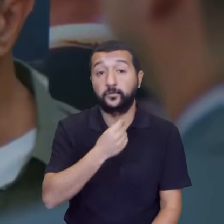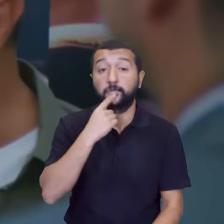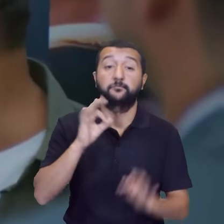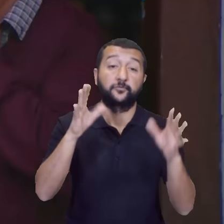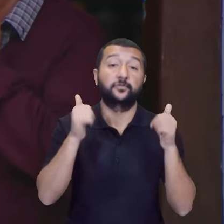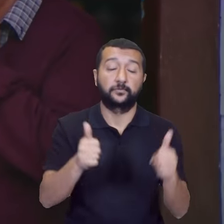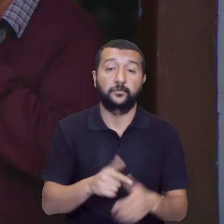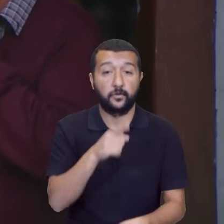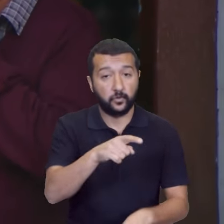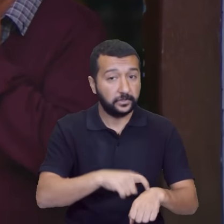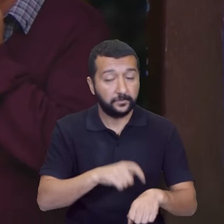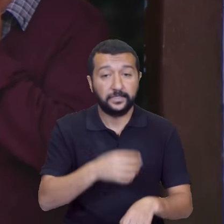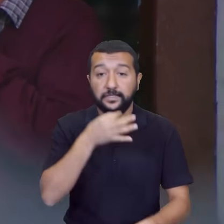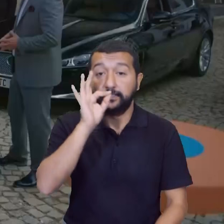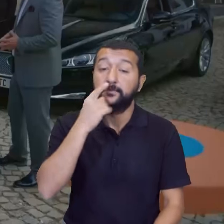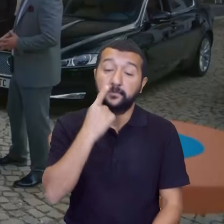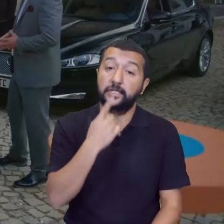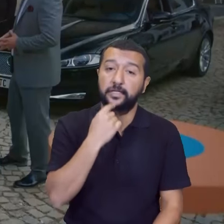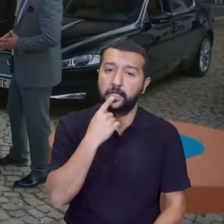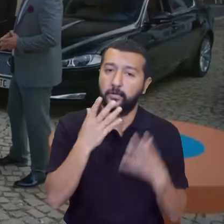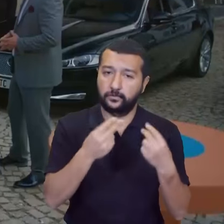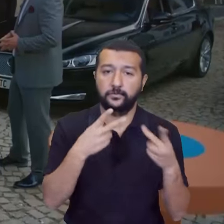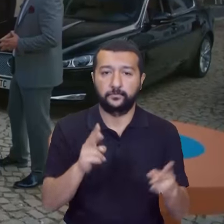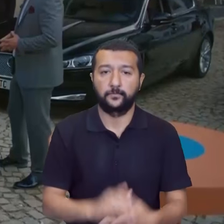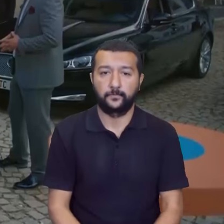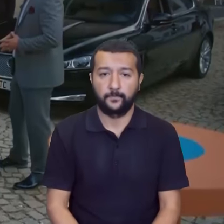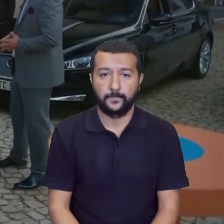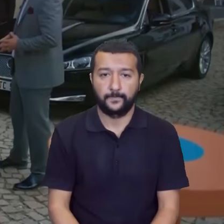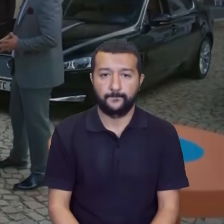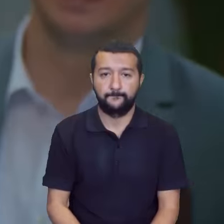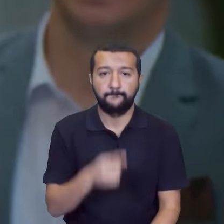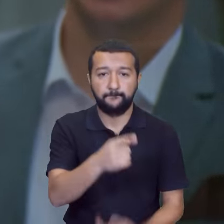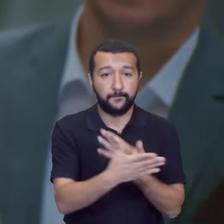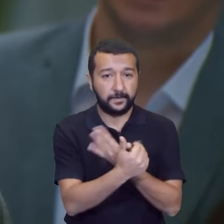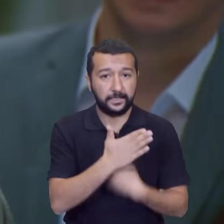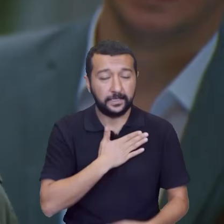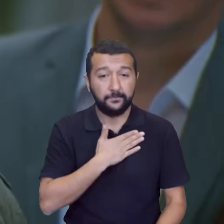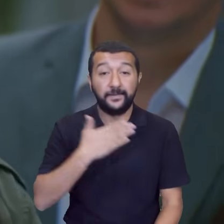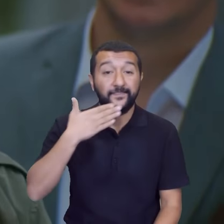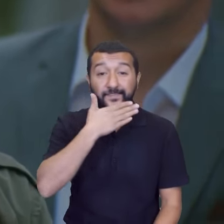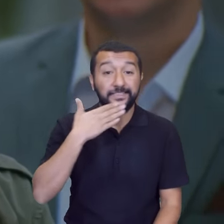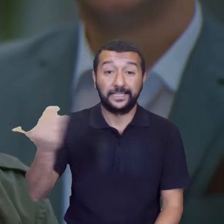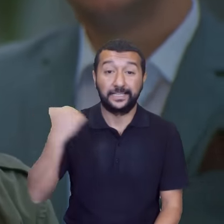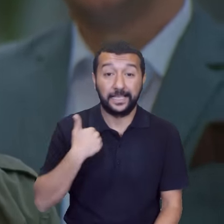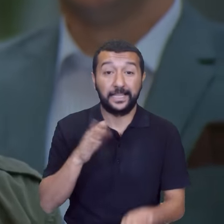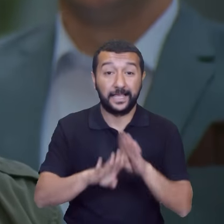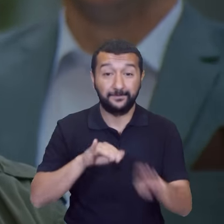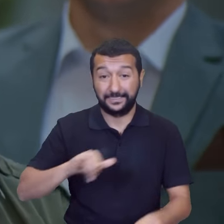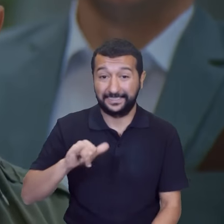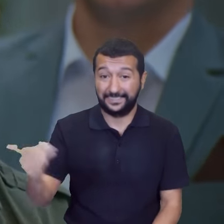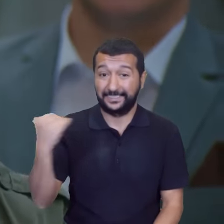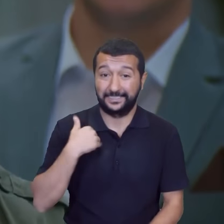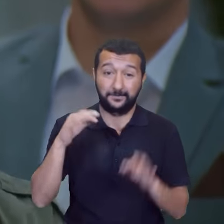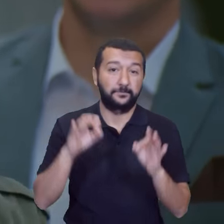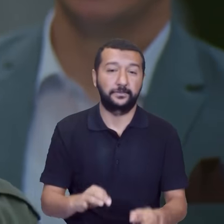çok. O zaman tatmak mümkün mü? Tabii ki. Kelebeğim fırsat kapımıza geldi. Hatta